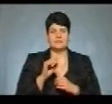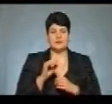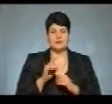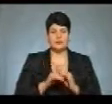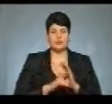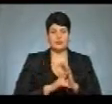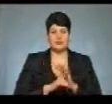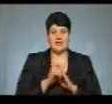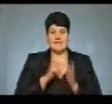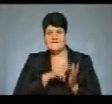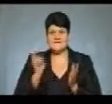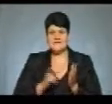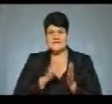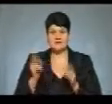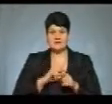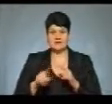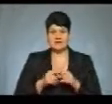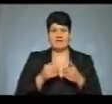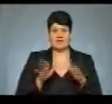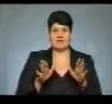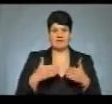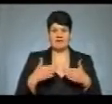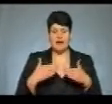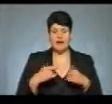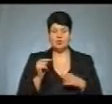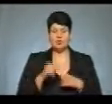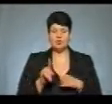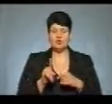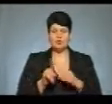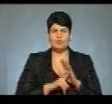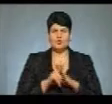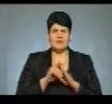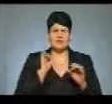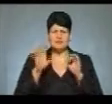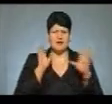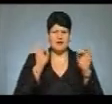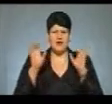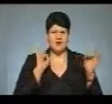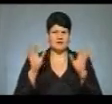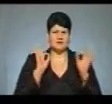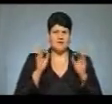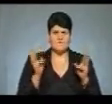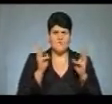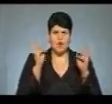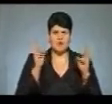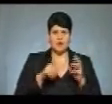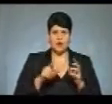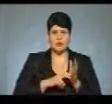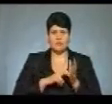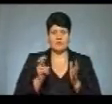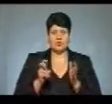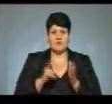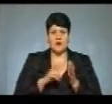ми вискакувати, скоро відкрив двері, тому що почало сильно стріляти, почав вогонь, і люди повиступали, з